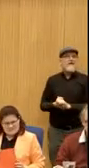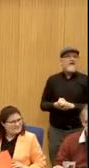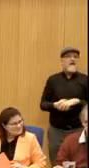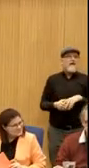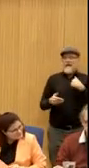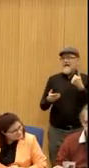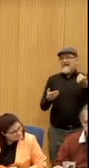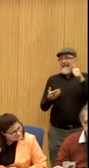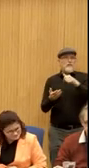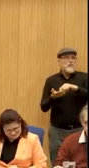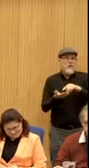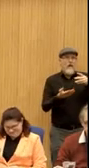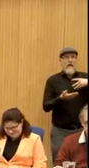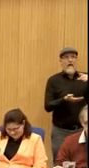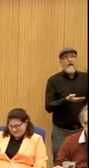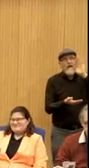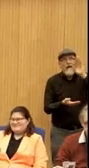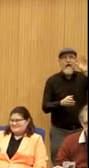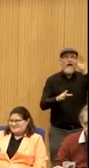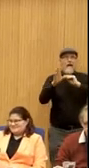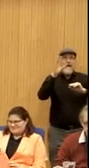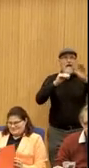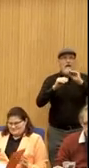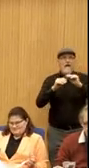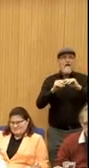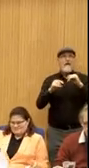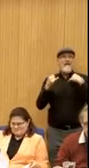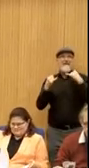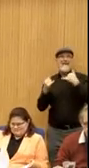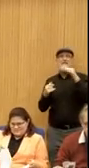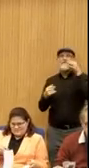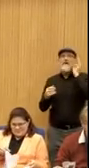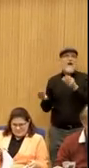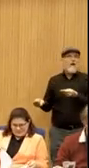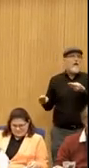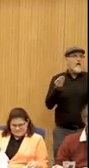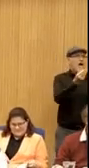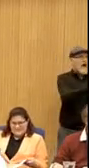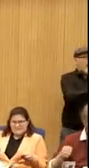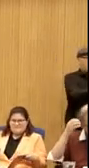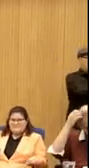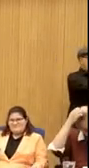fürs Zuhören und ich übergebe jetzt das Wort zurück an Frau Julia Albrecht.